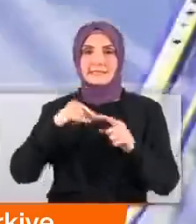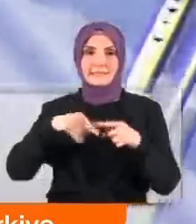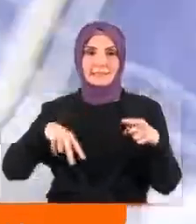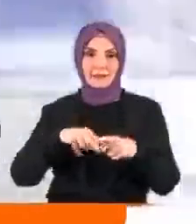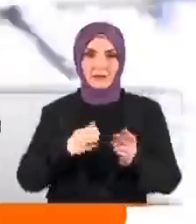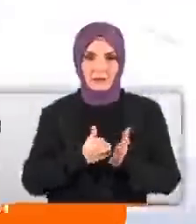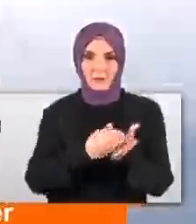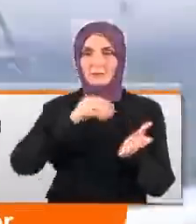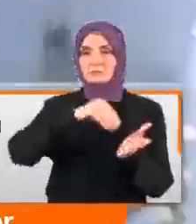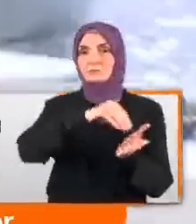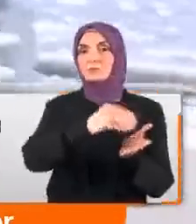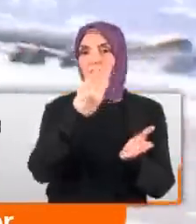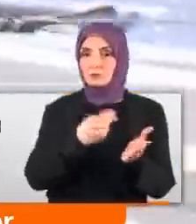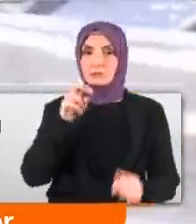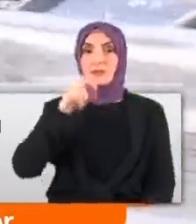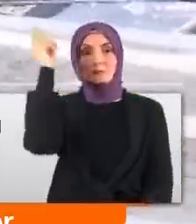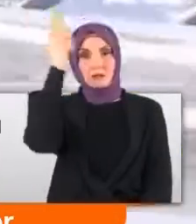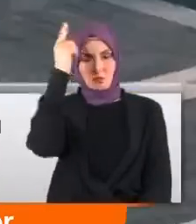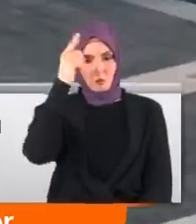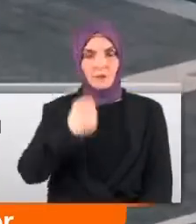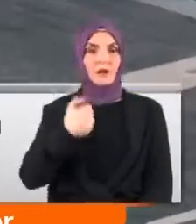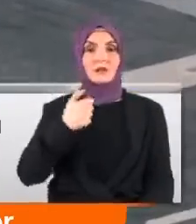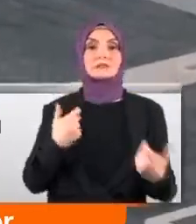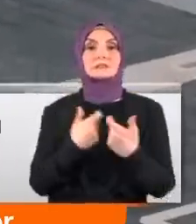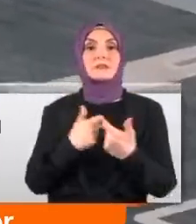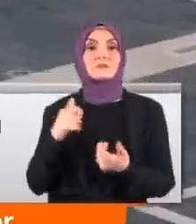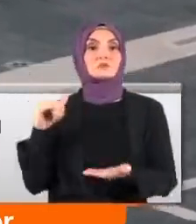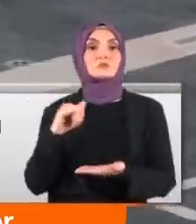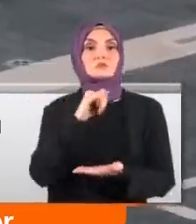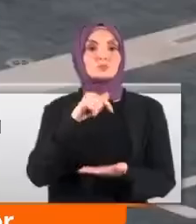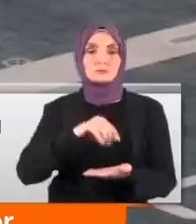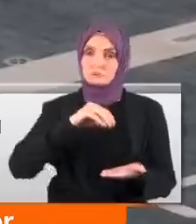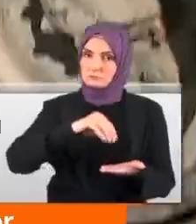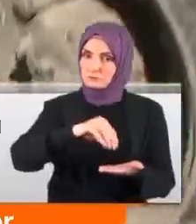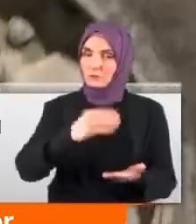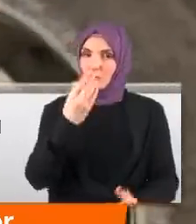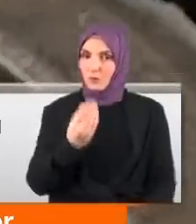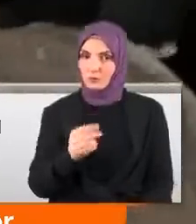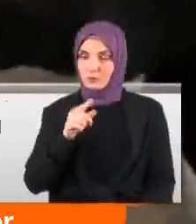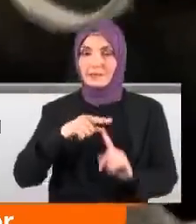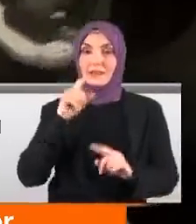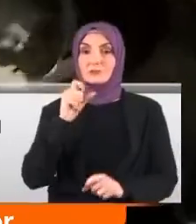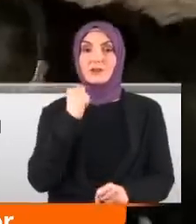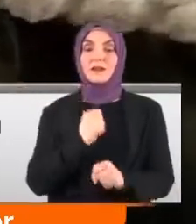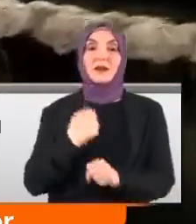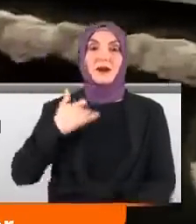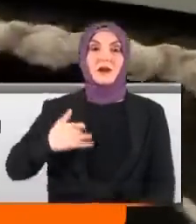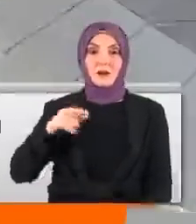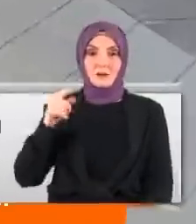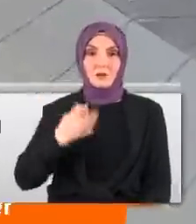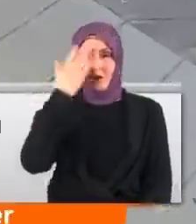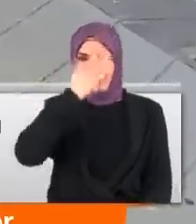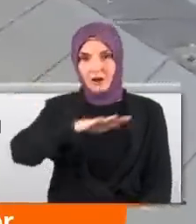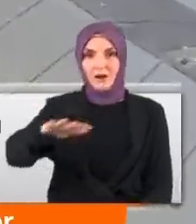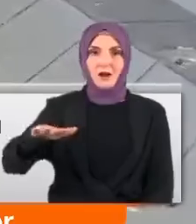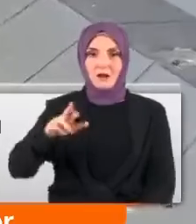helikopter ve 6 savaş uçağı da gemide nöbette olacak. TCG Anadolu kara çıkarma araçlarıyla botların yanı sıra tank